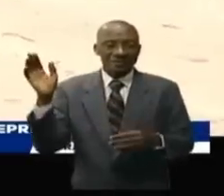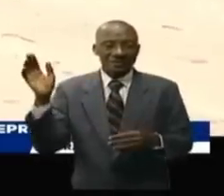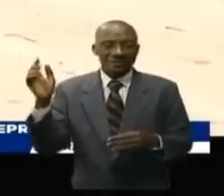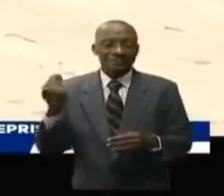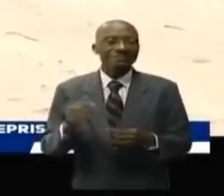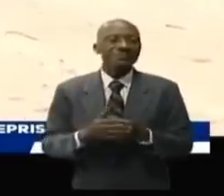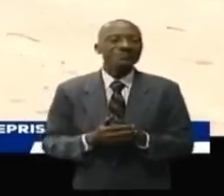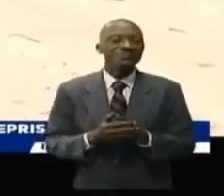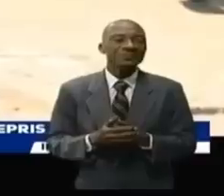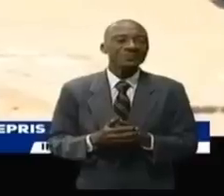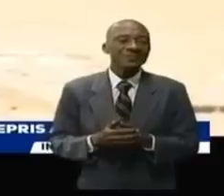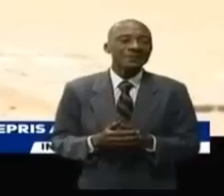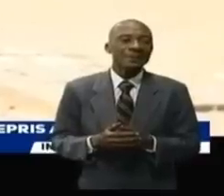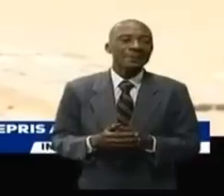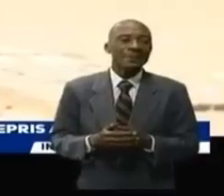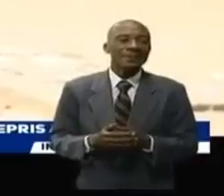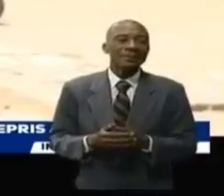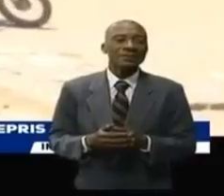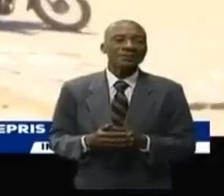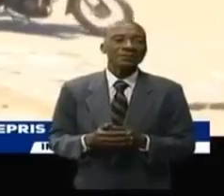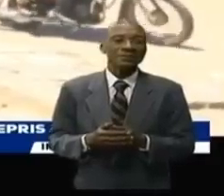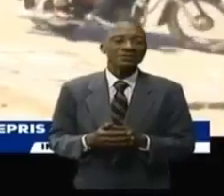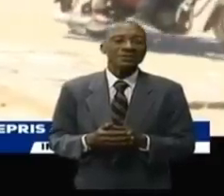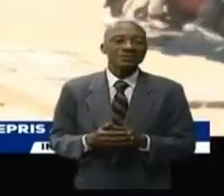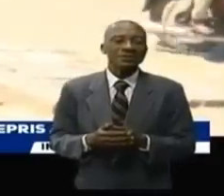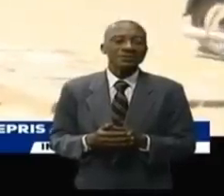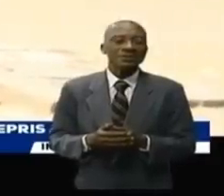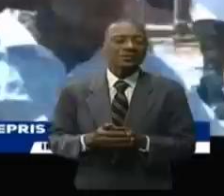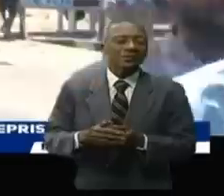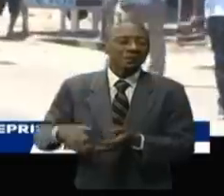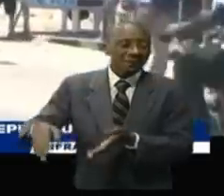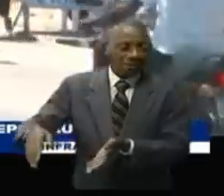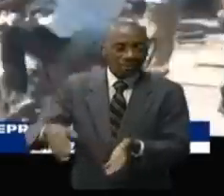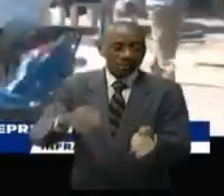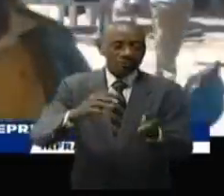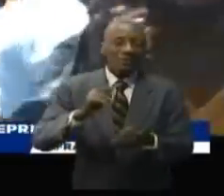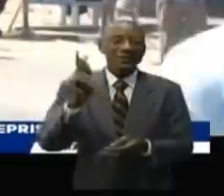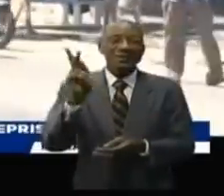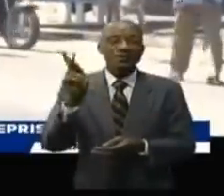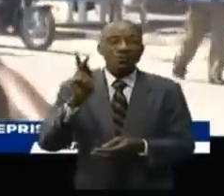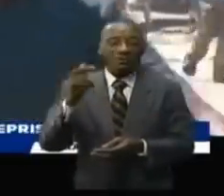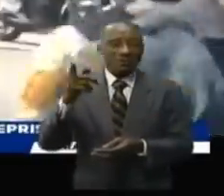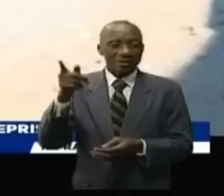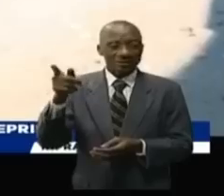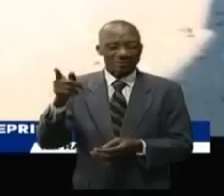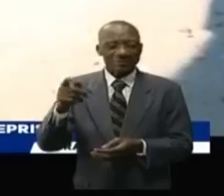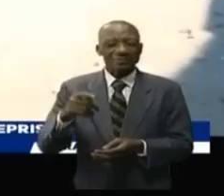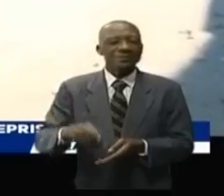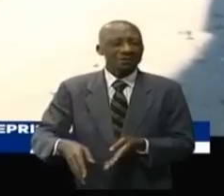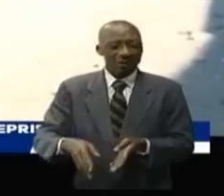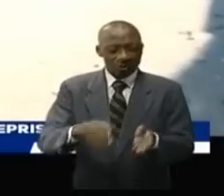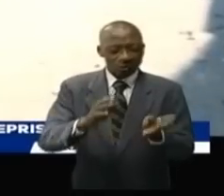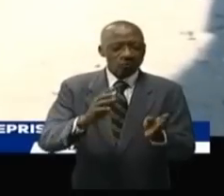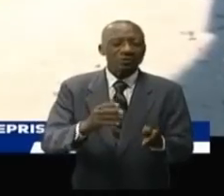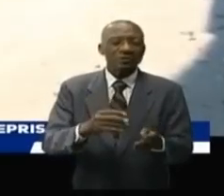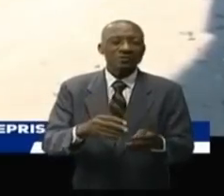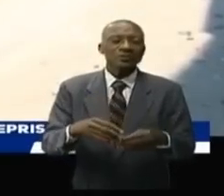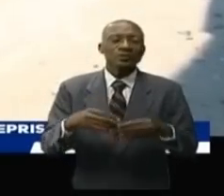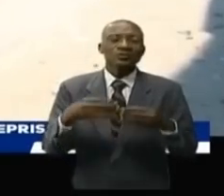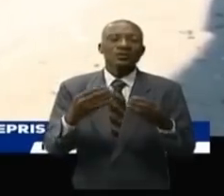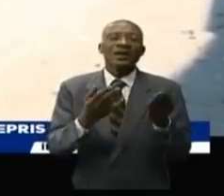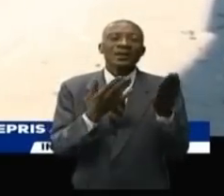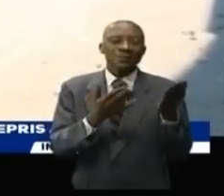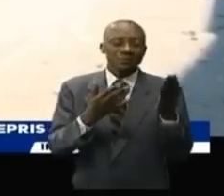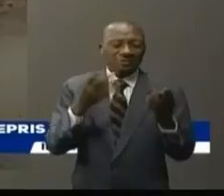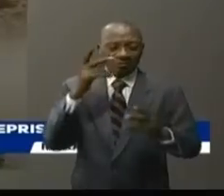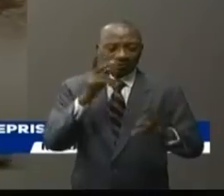tronçon Kapela Kimwenza. Cette route joue un rôle important dans la circulation des personnes et de leurs biens. Ce ouf de soulagement intervient quelques